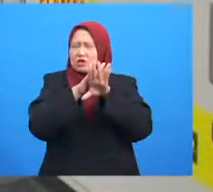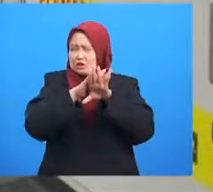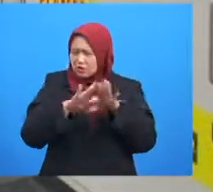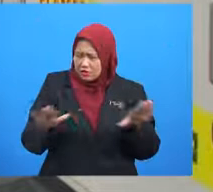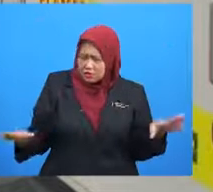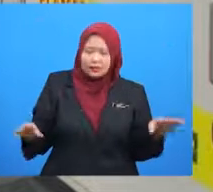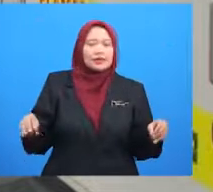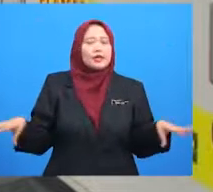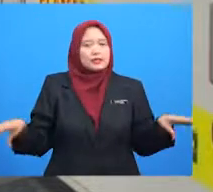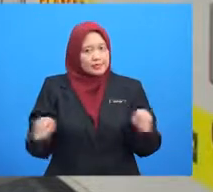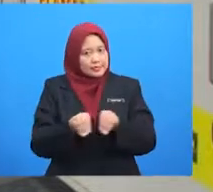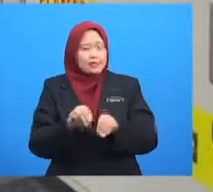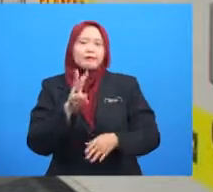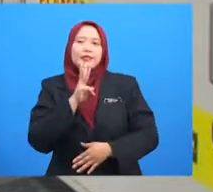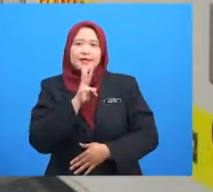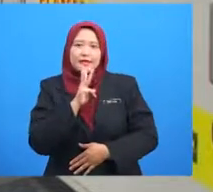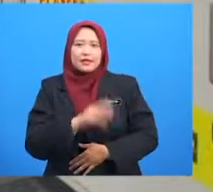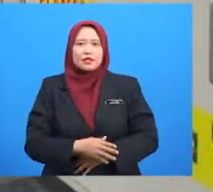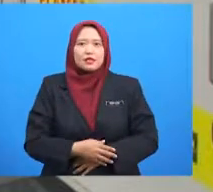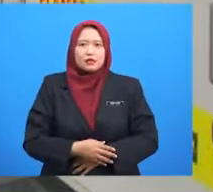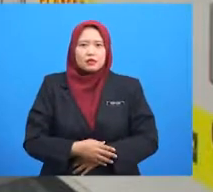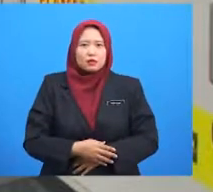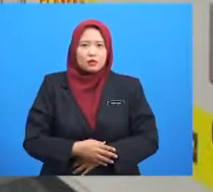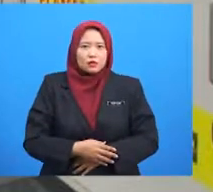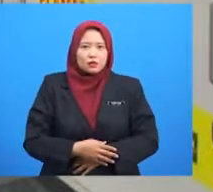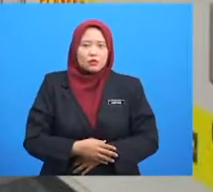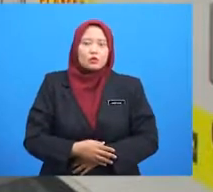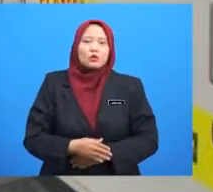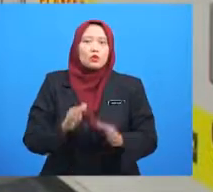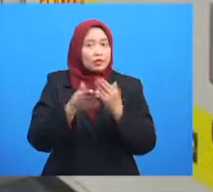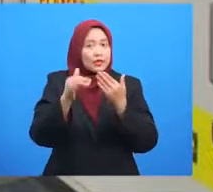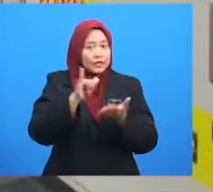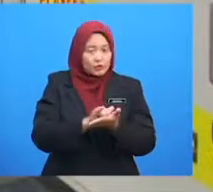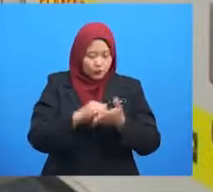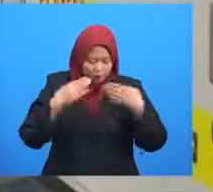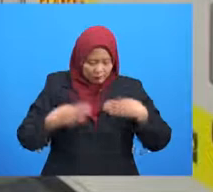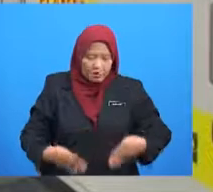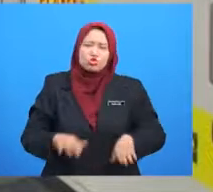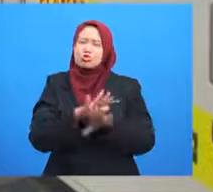tidak menyerap air. Sebab itu baju cikgu tidak basah.